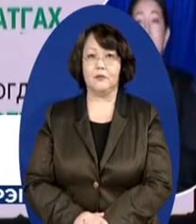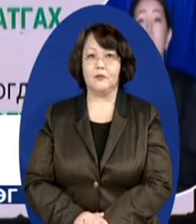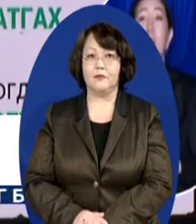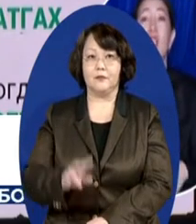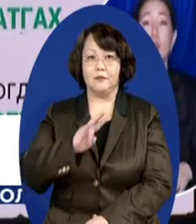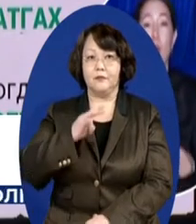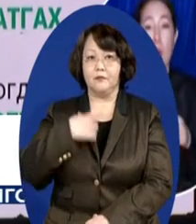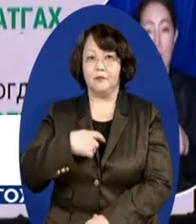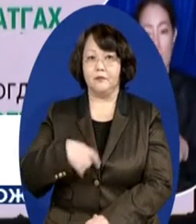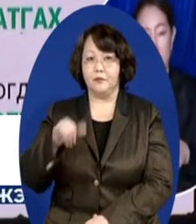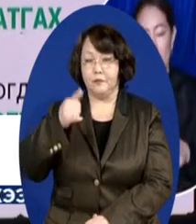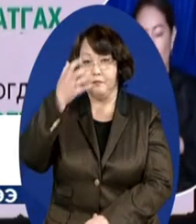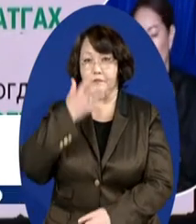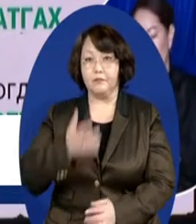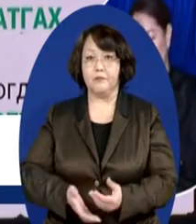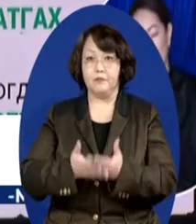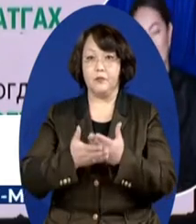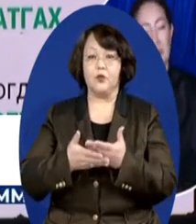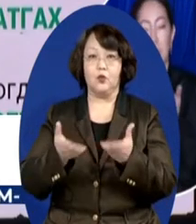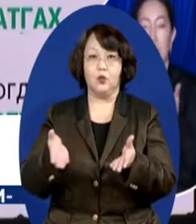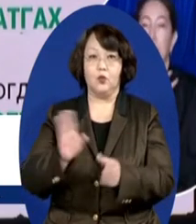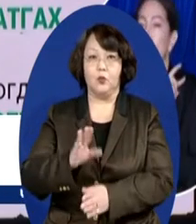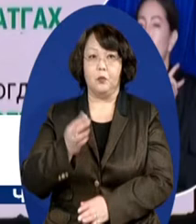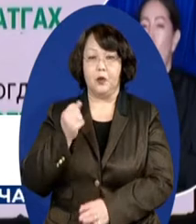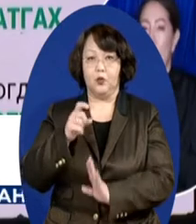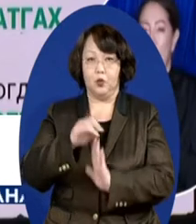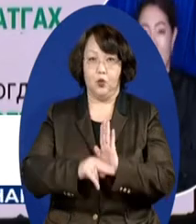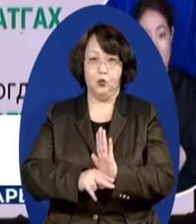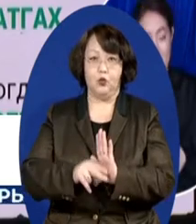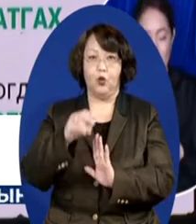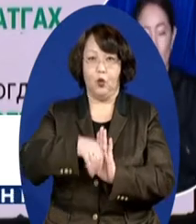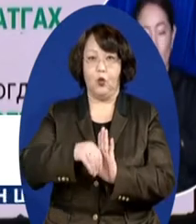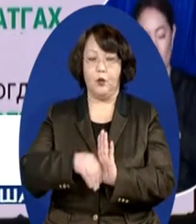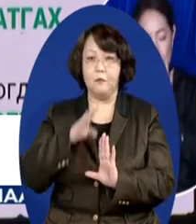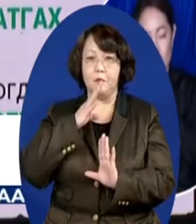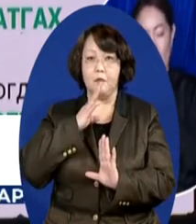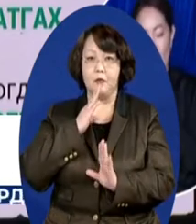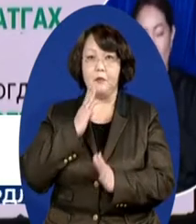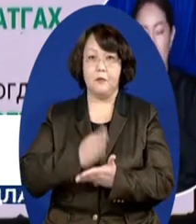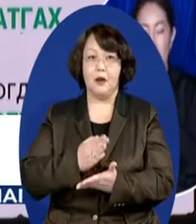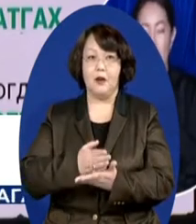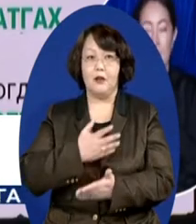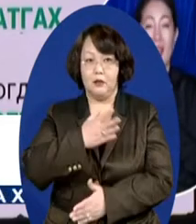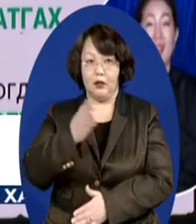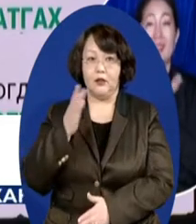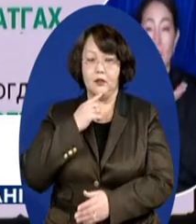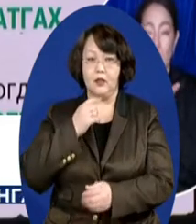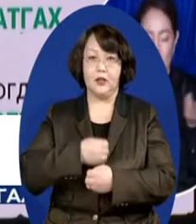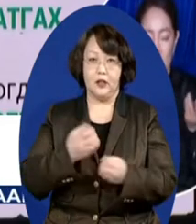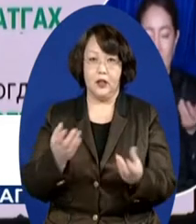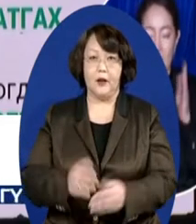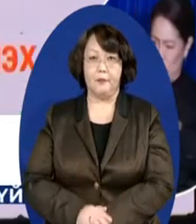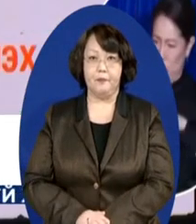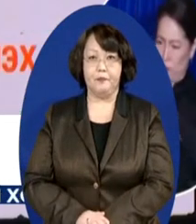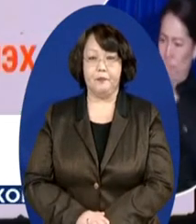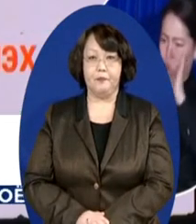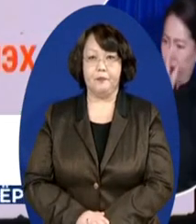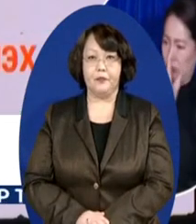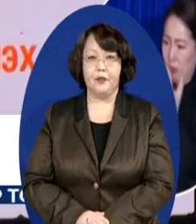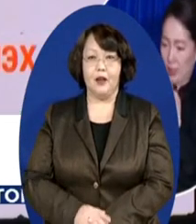гишүүдэд улсын дэмжлэг үзүүлдэггүй байх заалтыг дүрмд оруулахаар тусгаж байгааг та бүхэндээ мөн сонирдуулж